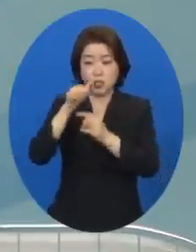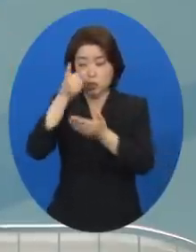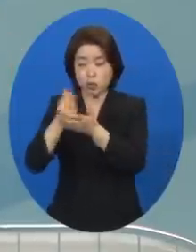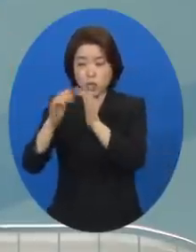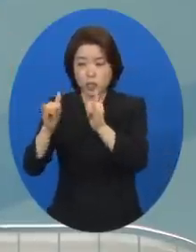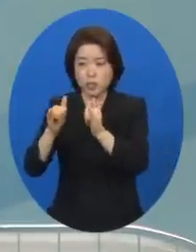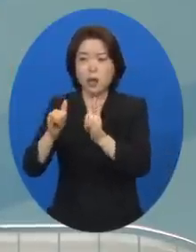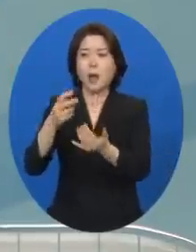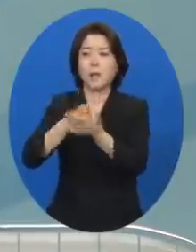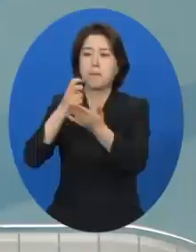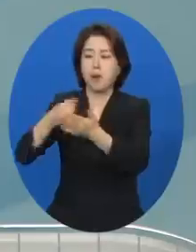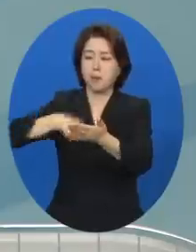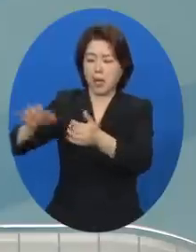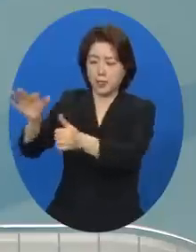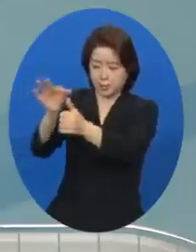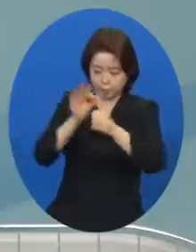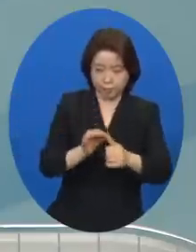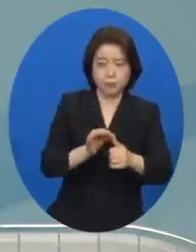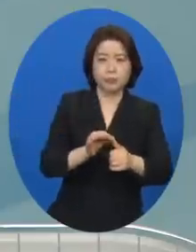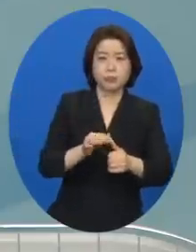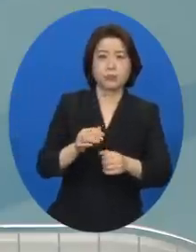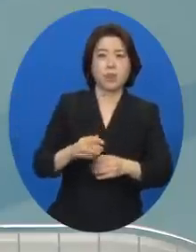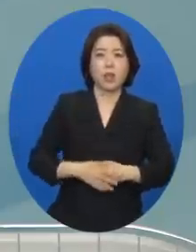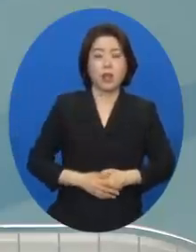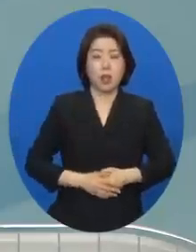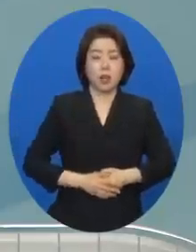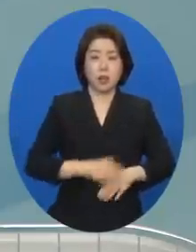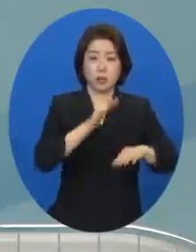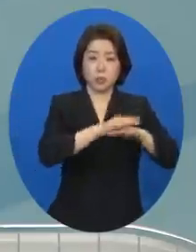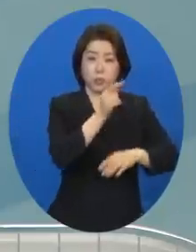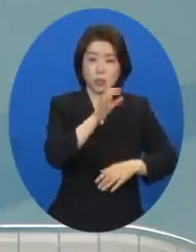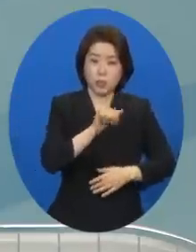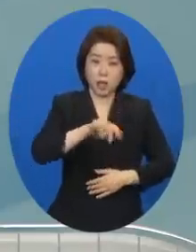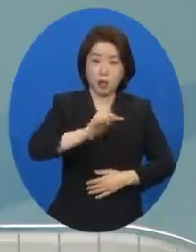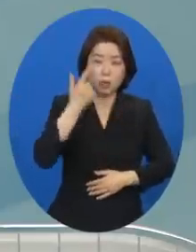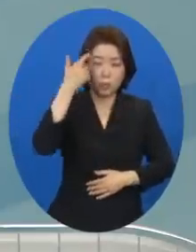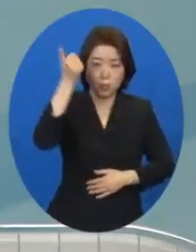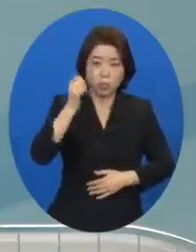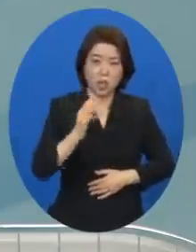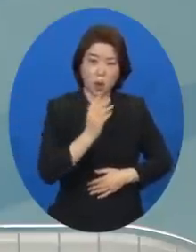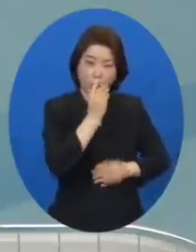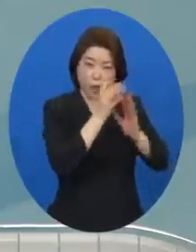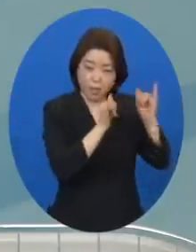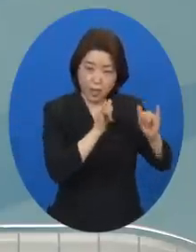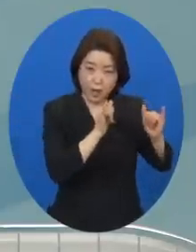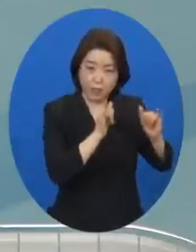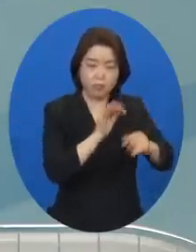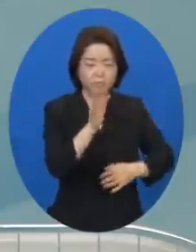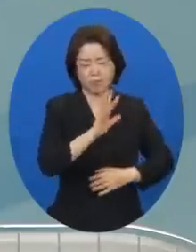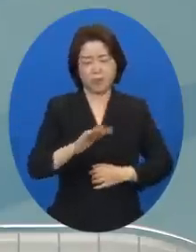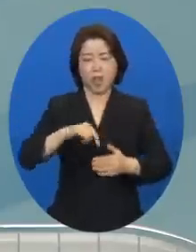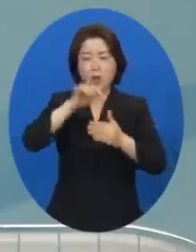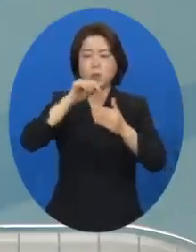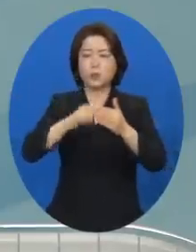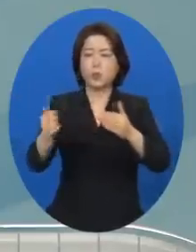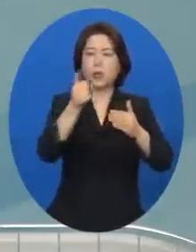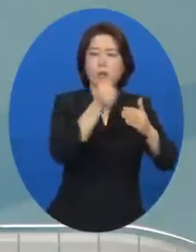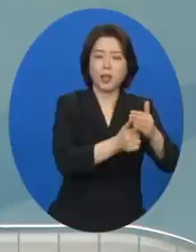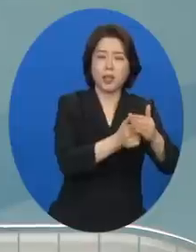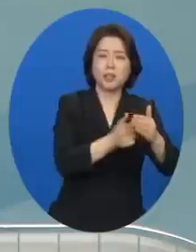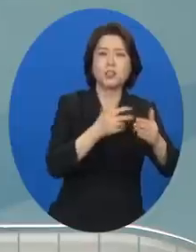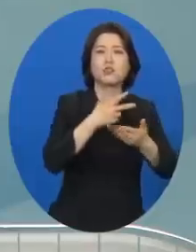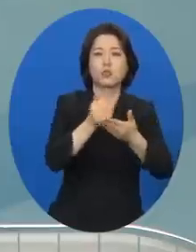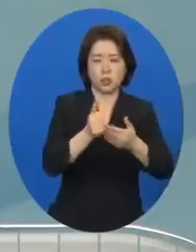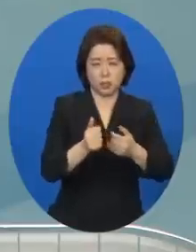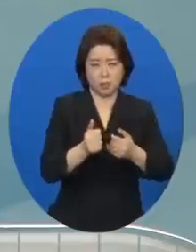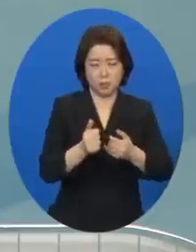가능했죠 전 영어 목사님의 성 자기 때문에 그랬나요 손양원 목사님을 안에 계신 주님께서 손양원 목사님을